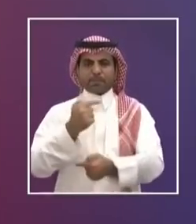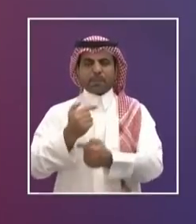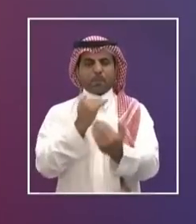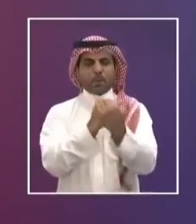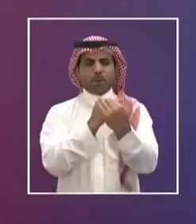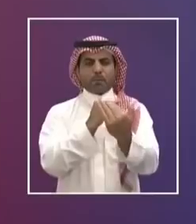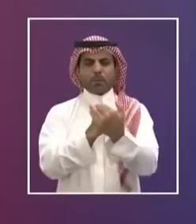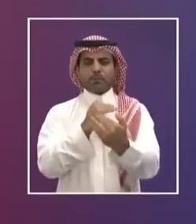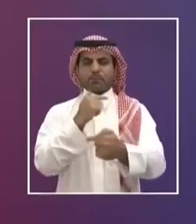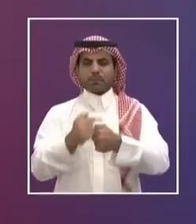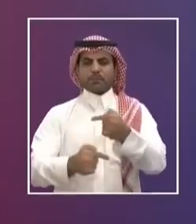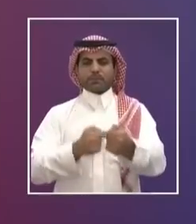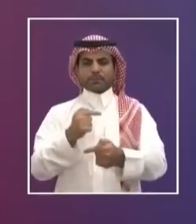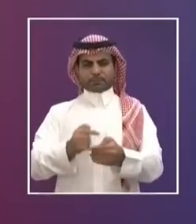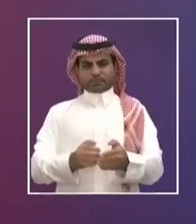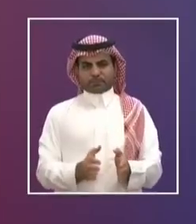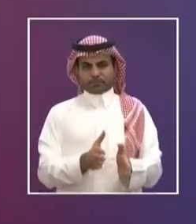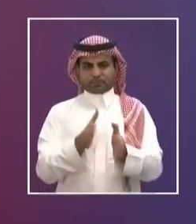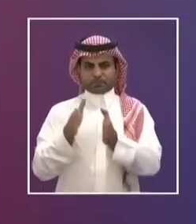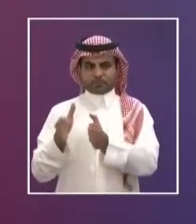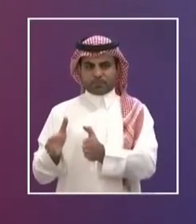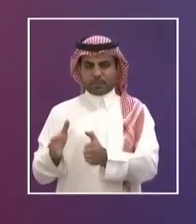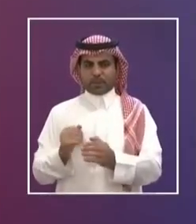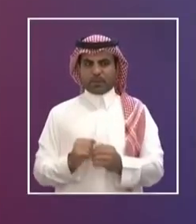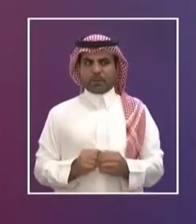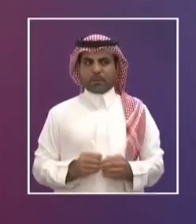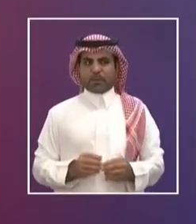المحاضرات المقدمة من خلالهم.